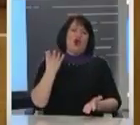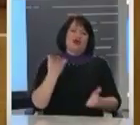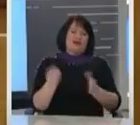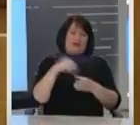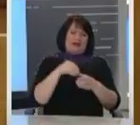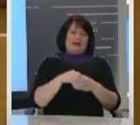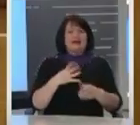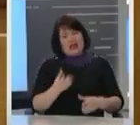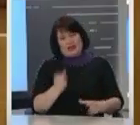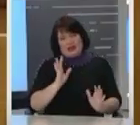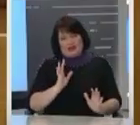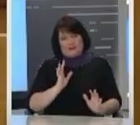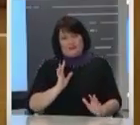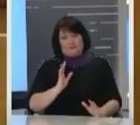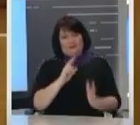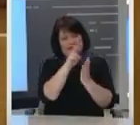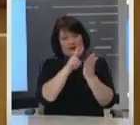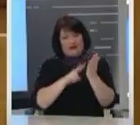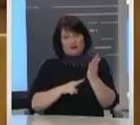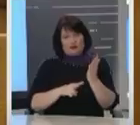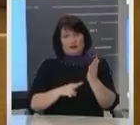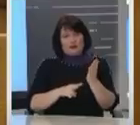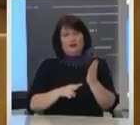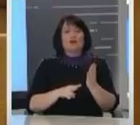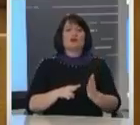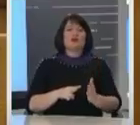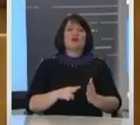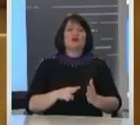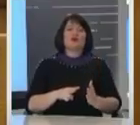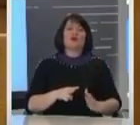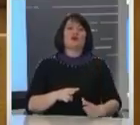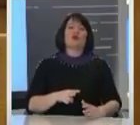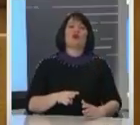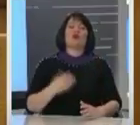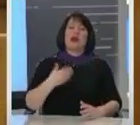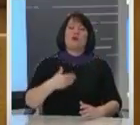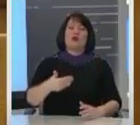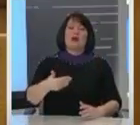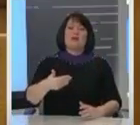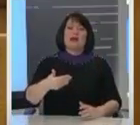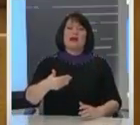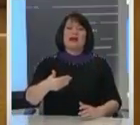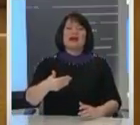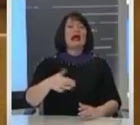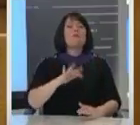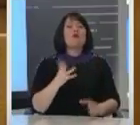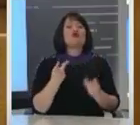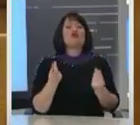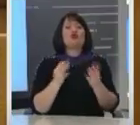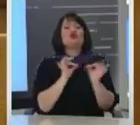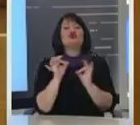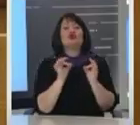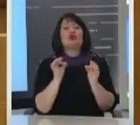αξιολόγησης. Και διαβάζουμε ότι ορίζεται πλέον και το σχήμα που θα έχουν οι σφραγίδες